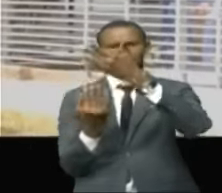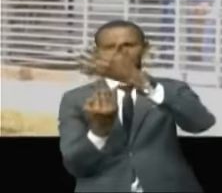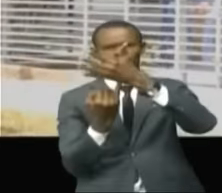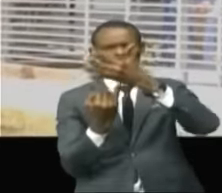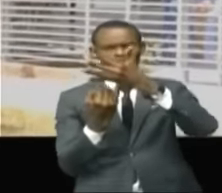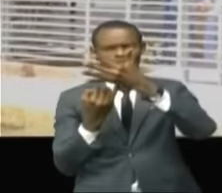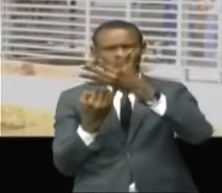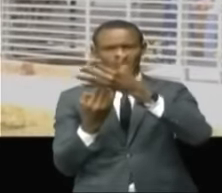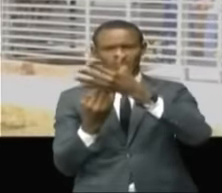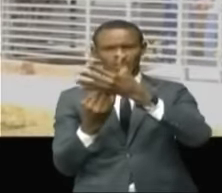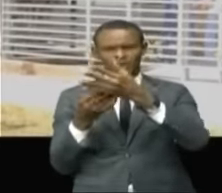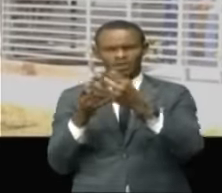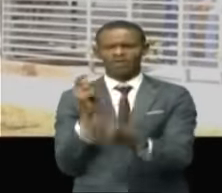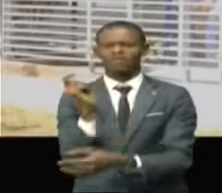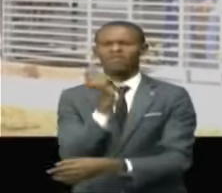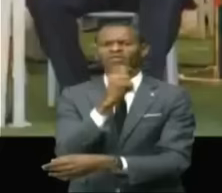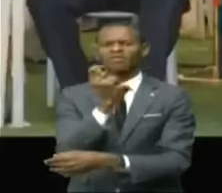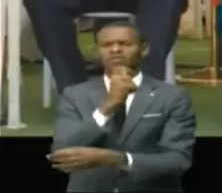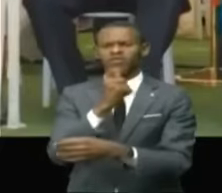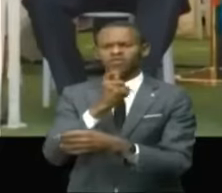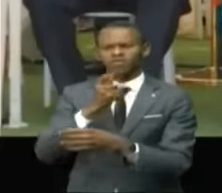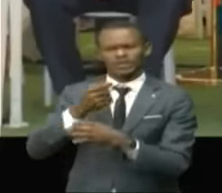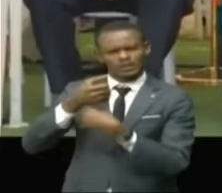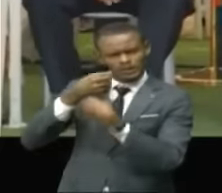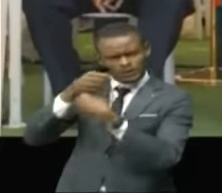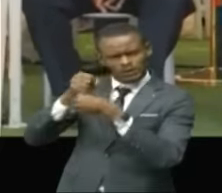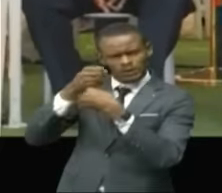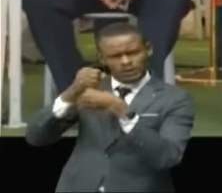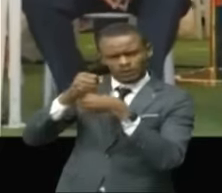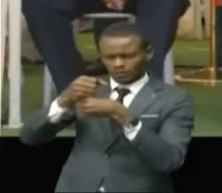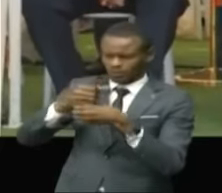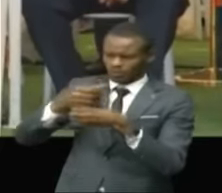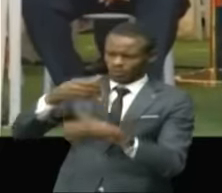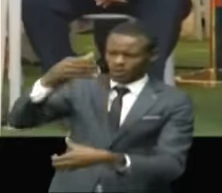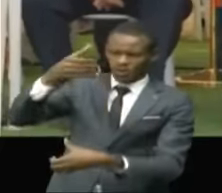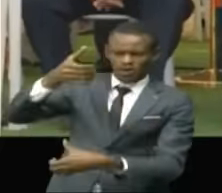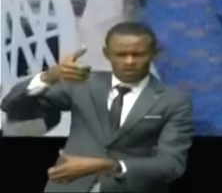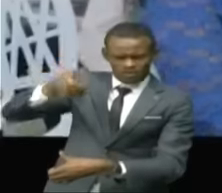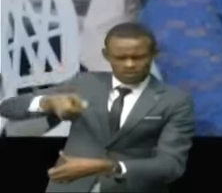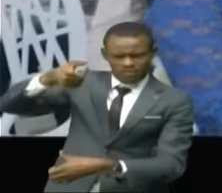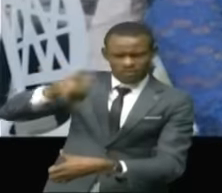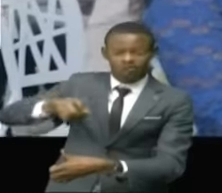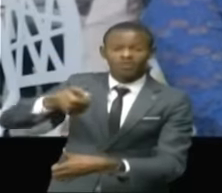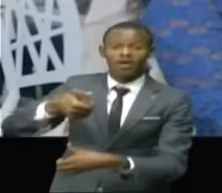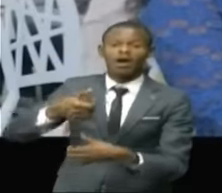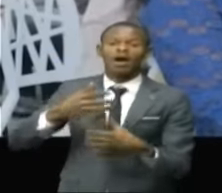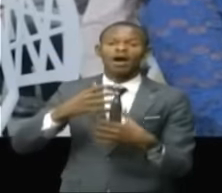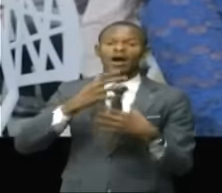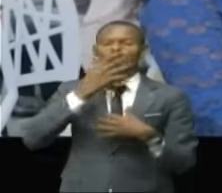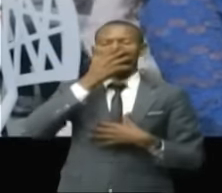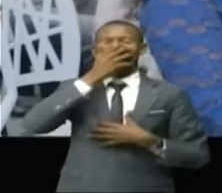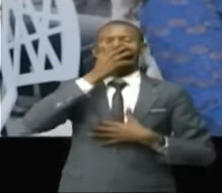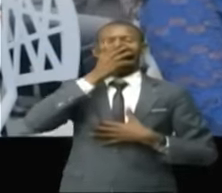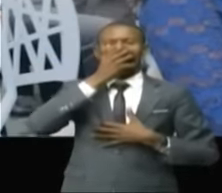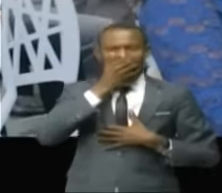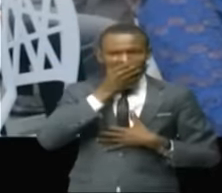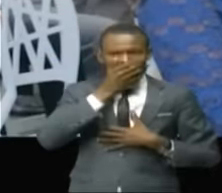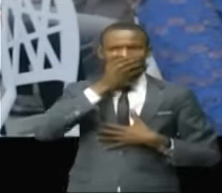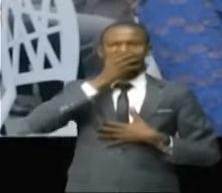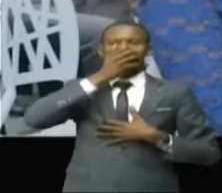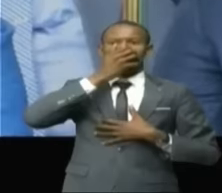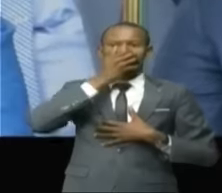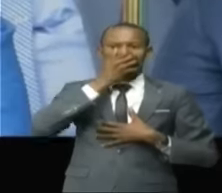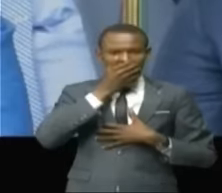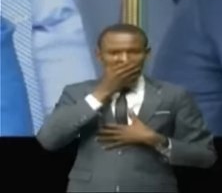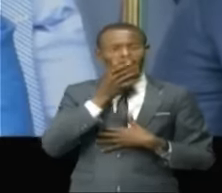d'oxygène médical au gouvernement provincial du Kasaï oriental sous le haut patronage du vice-ministre de la Santé publique, Hygiène